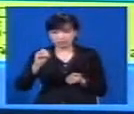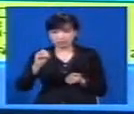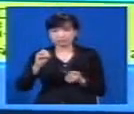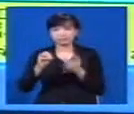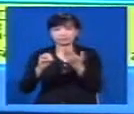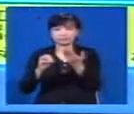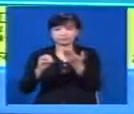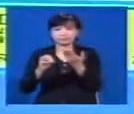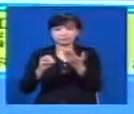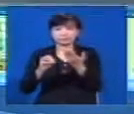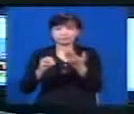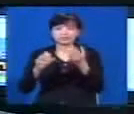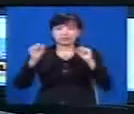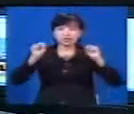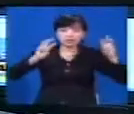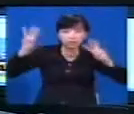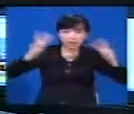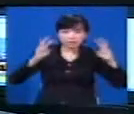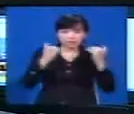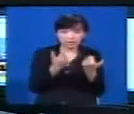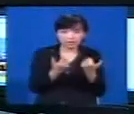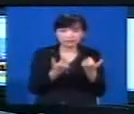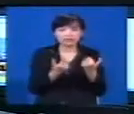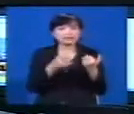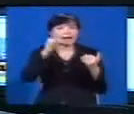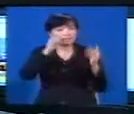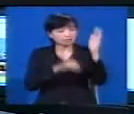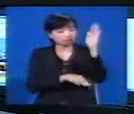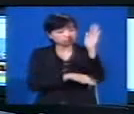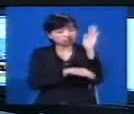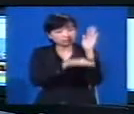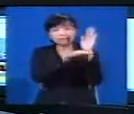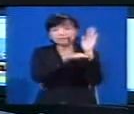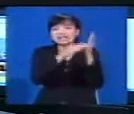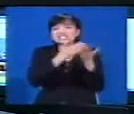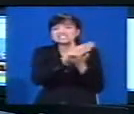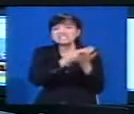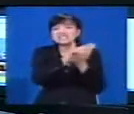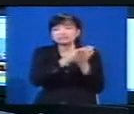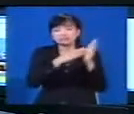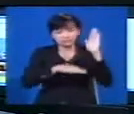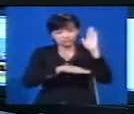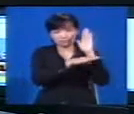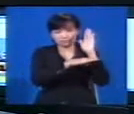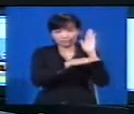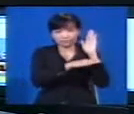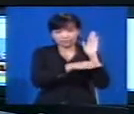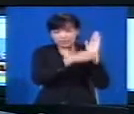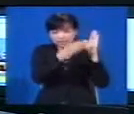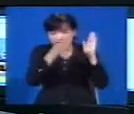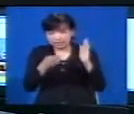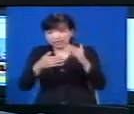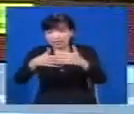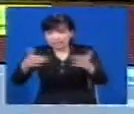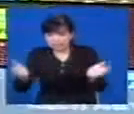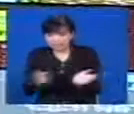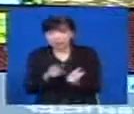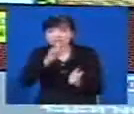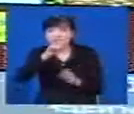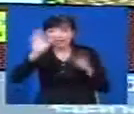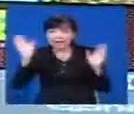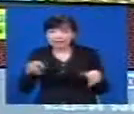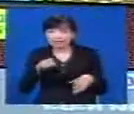ราะฉะนั้นที่นครสวรรค์ที่มาเนี่ยก็ยังครึ่งเดียว น ะครับพอมาถึงที่จุดสำคัญที่เขื่อนชัยนาทที่เขื่อนเจ้าพระยาเนี่ยตรงนี้เขื่อนเจ้า